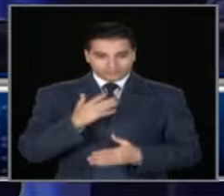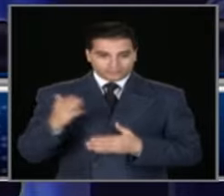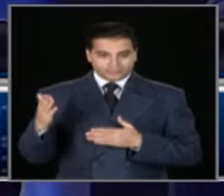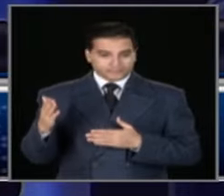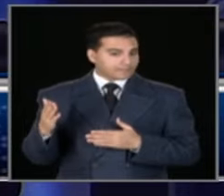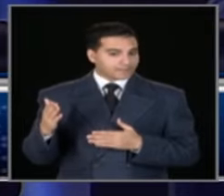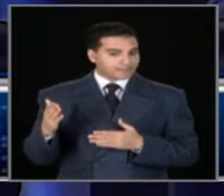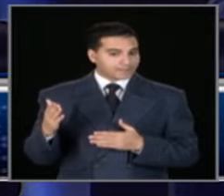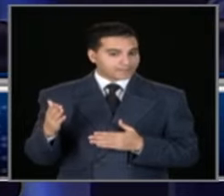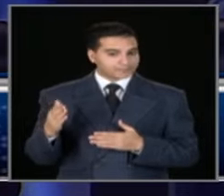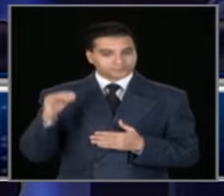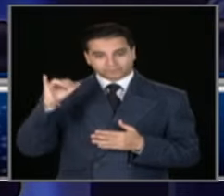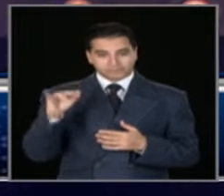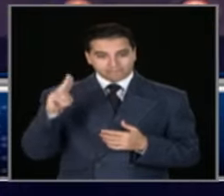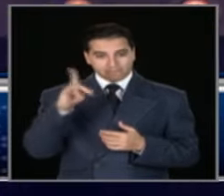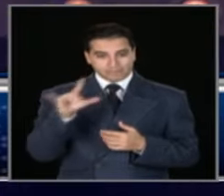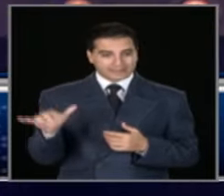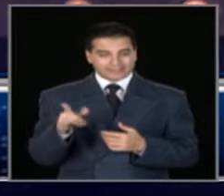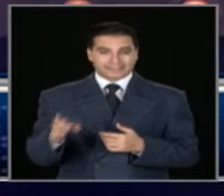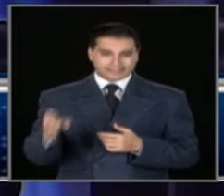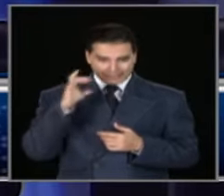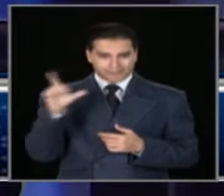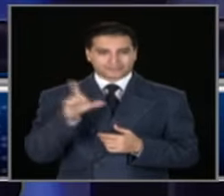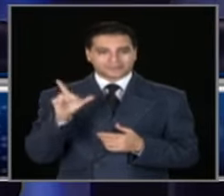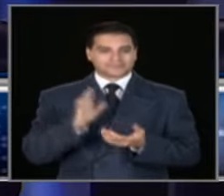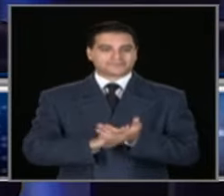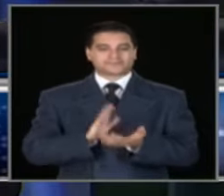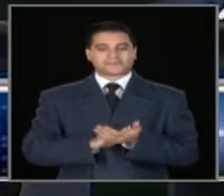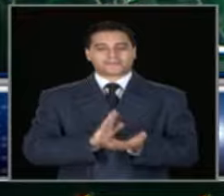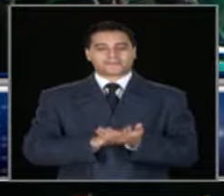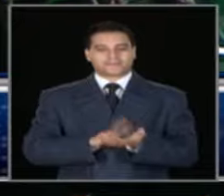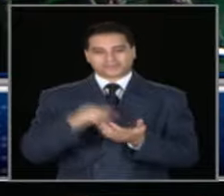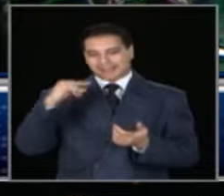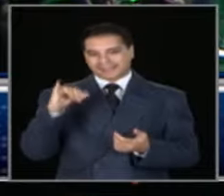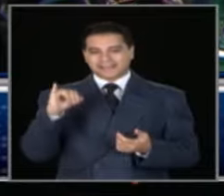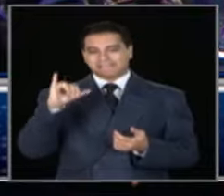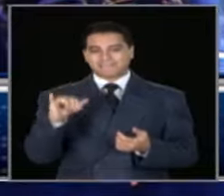ديمتري بايه. ديمتري بايه إجابة صحيحة.